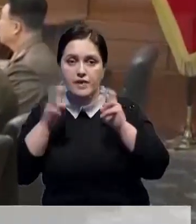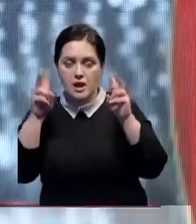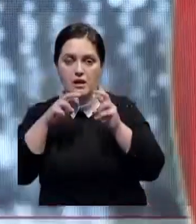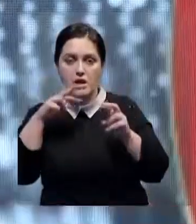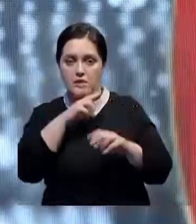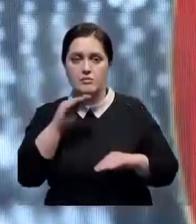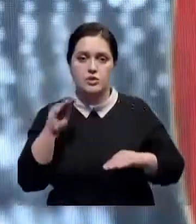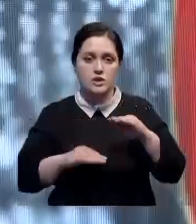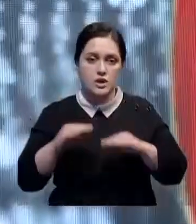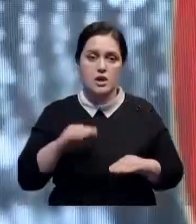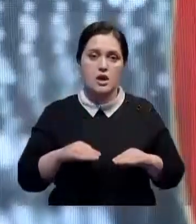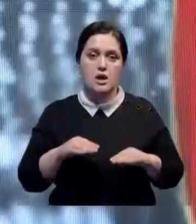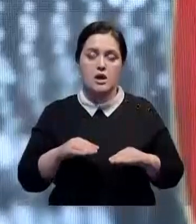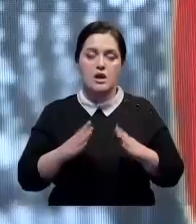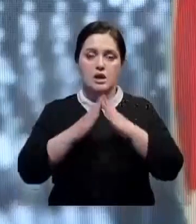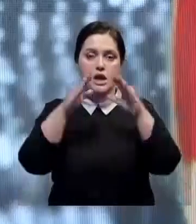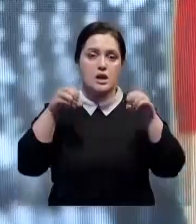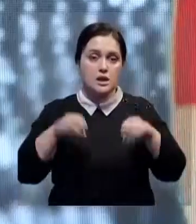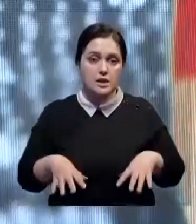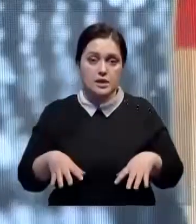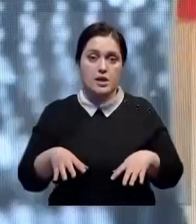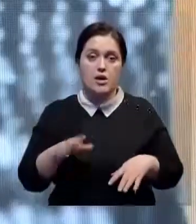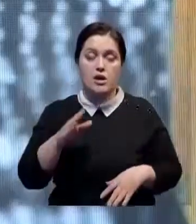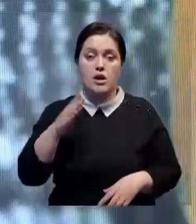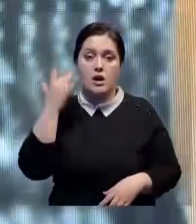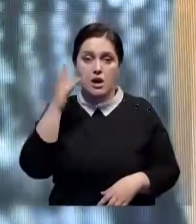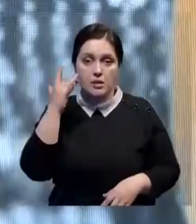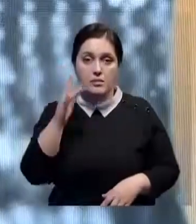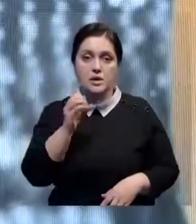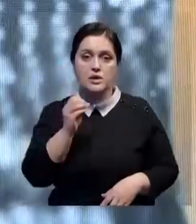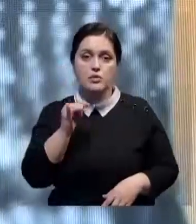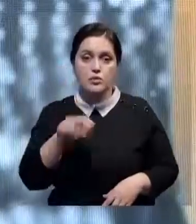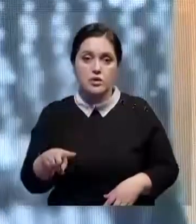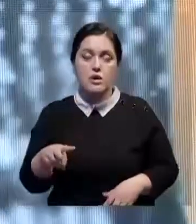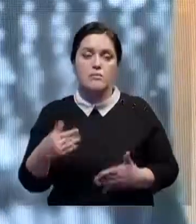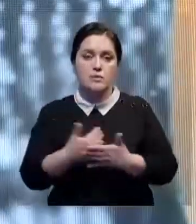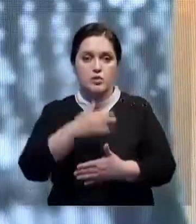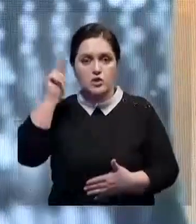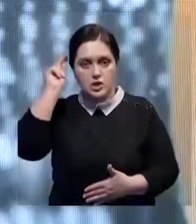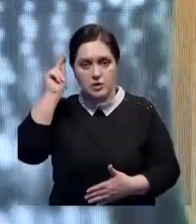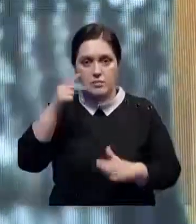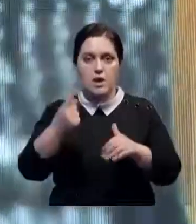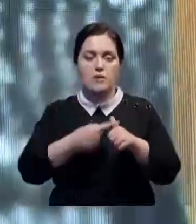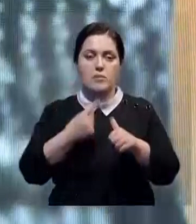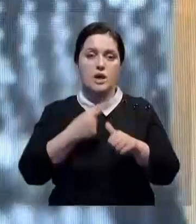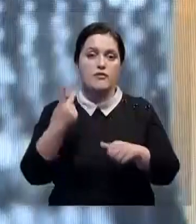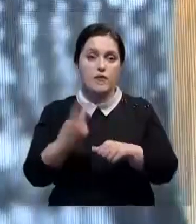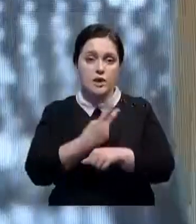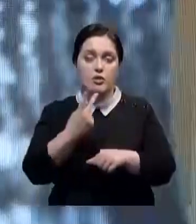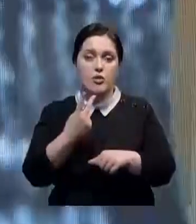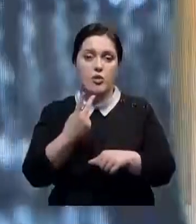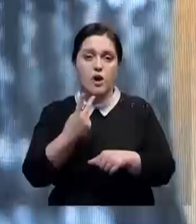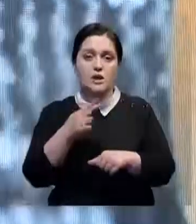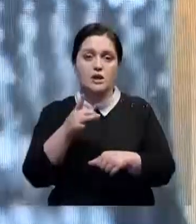проверки ядерного вооружения, в том числе крылатых ракет. На фоне этого Вашингтон и Сеул возобновили учения под названием «Двойной